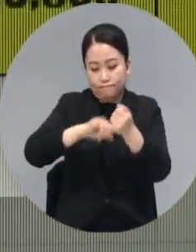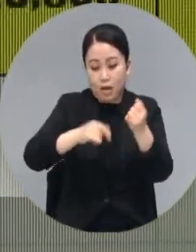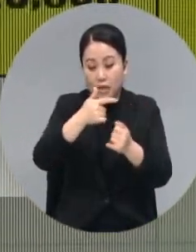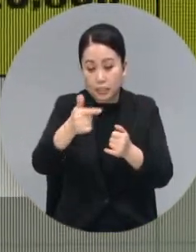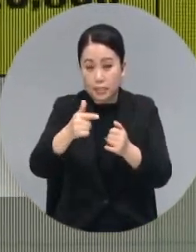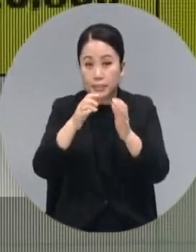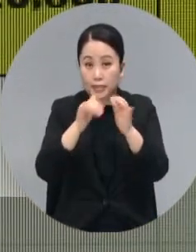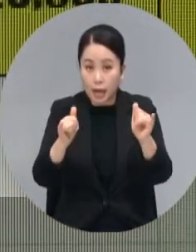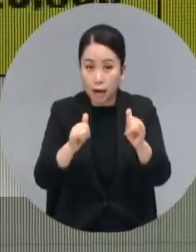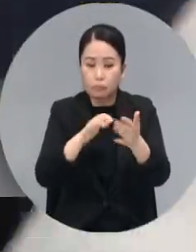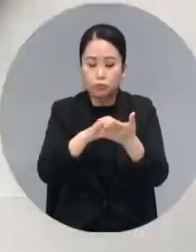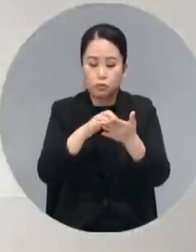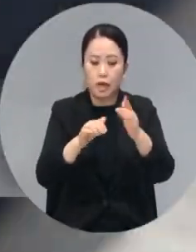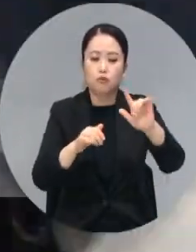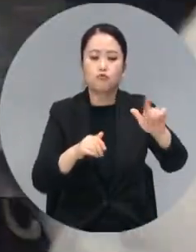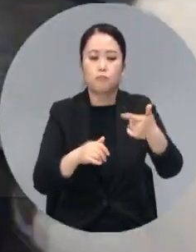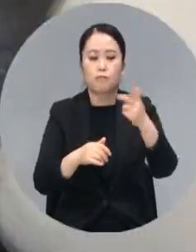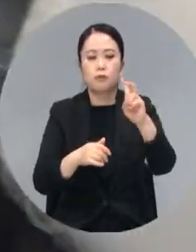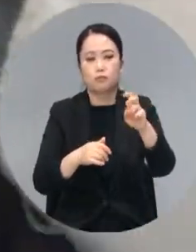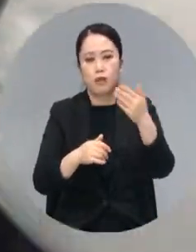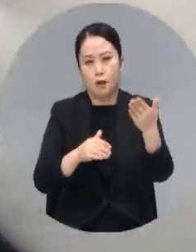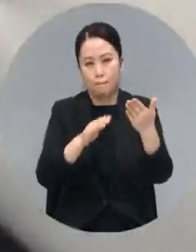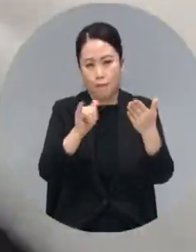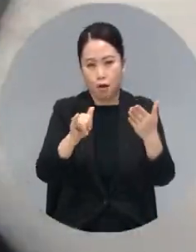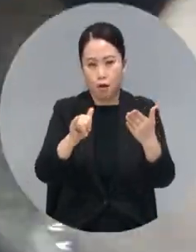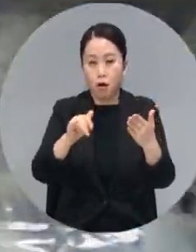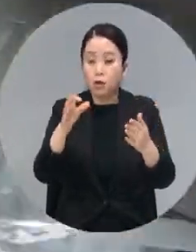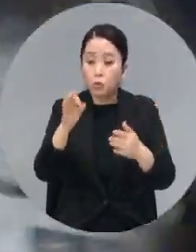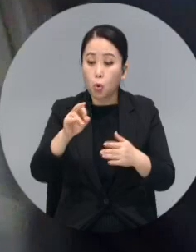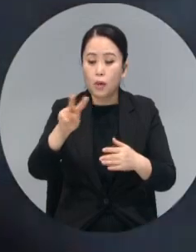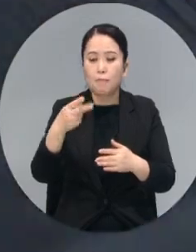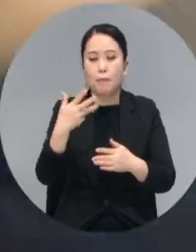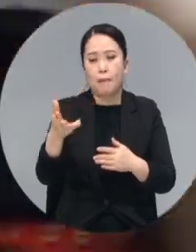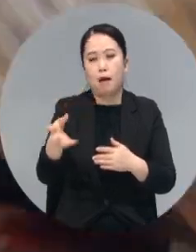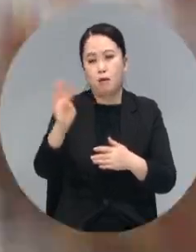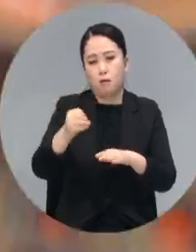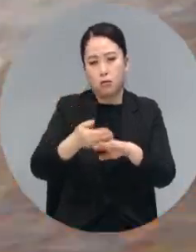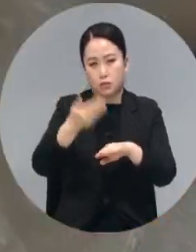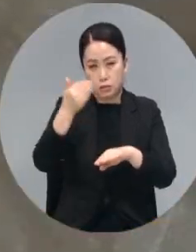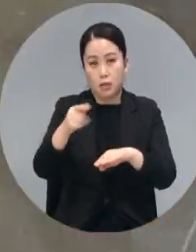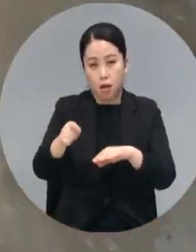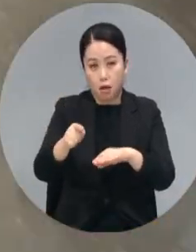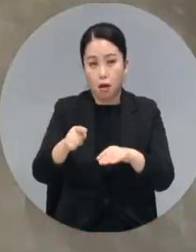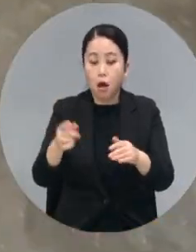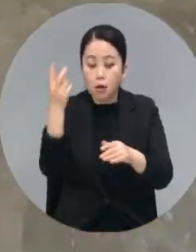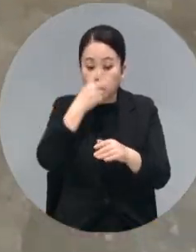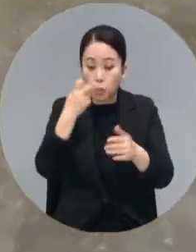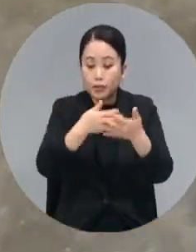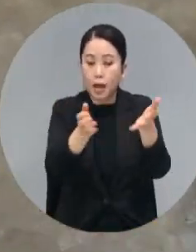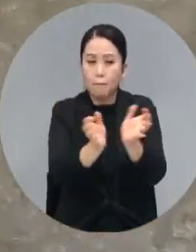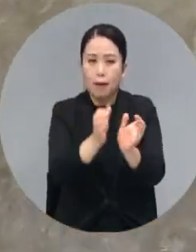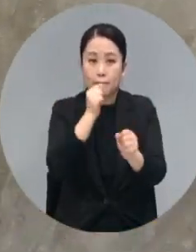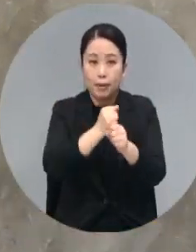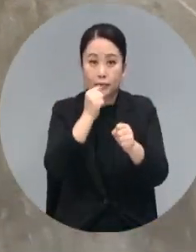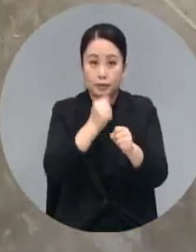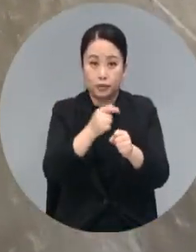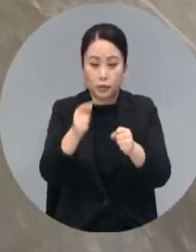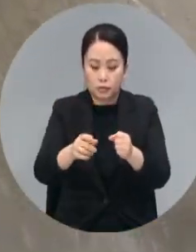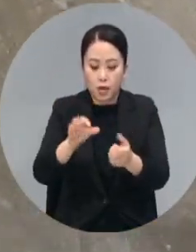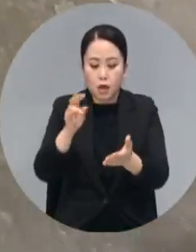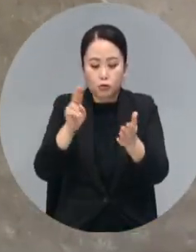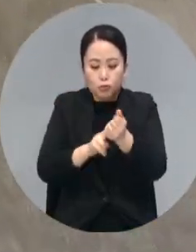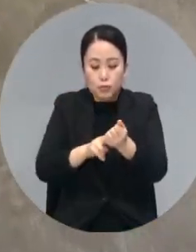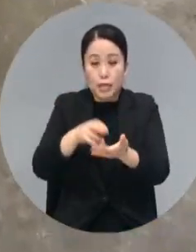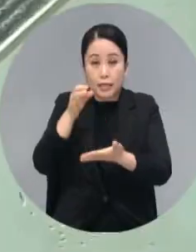629명, 체납액은 208억 원이 넘습니다. 지방세 범칙 사건 조사반을 꾸린 부산시는 은닉 재산을